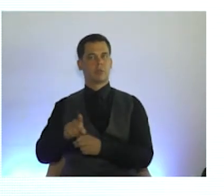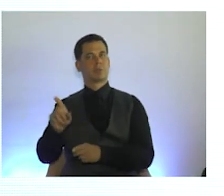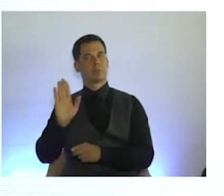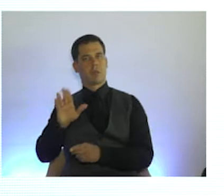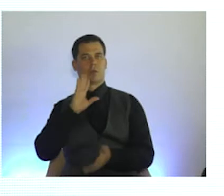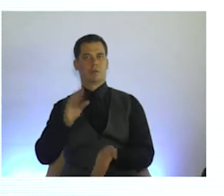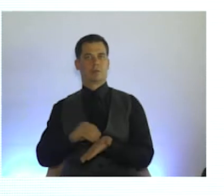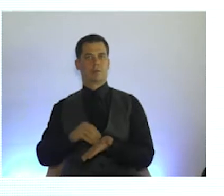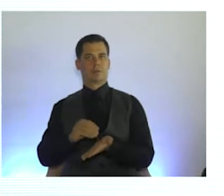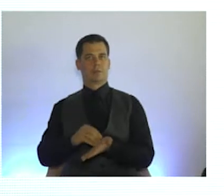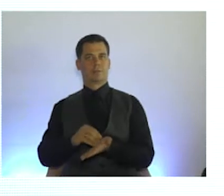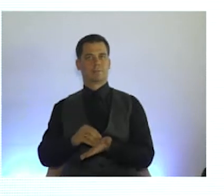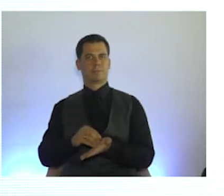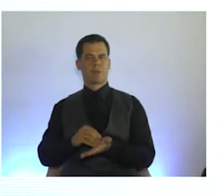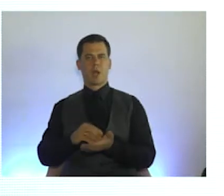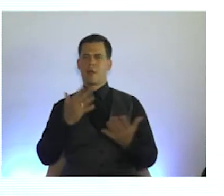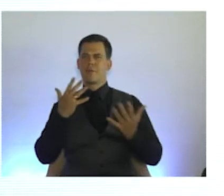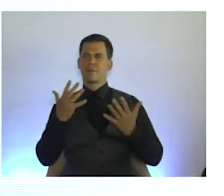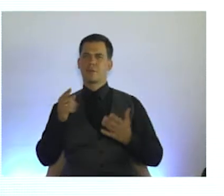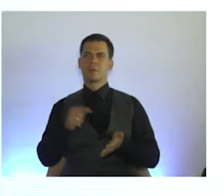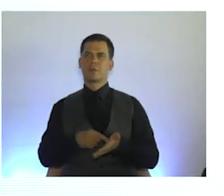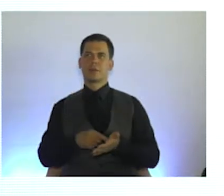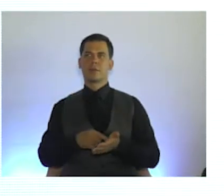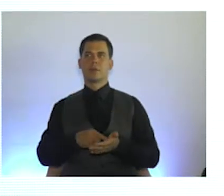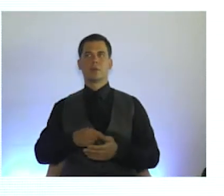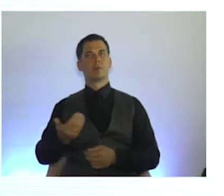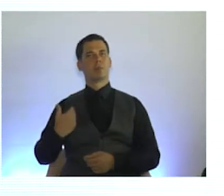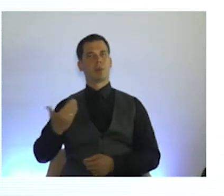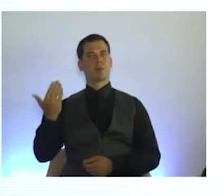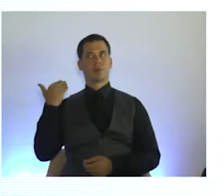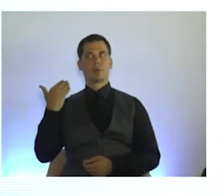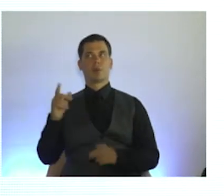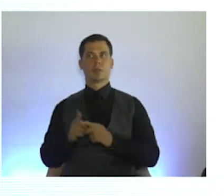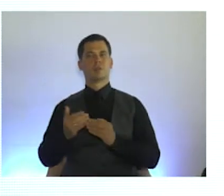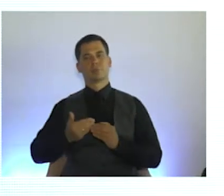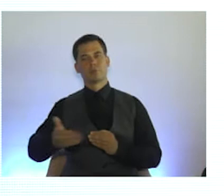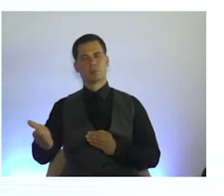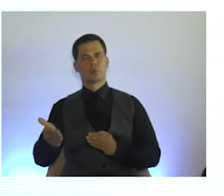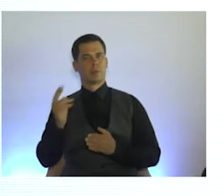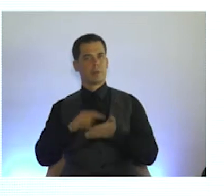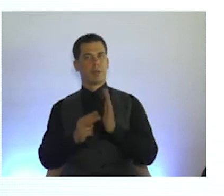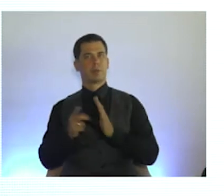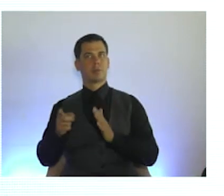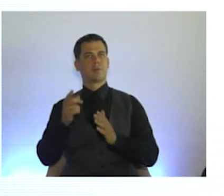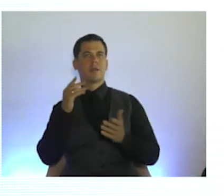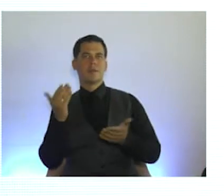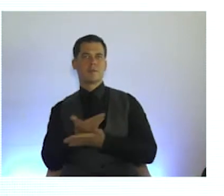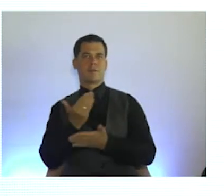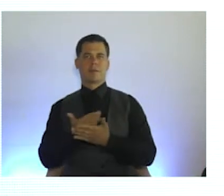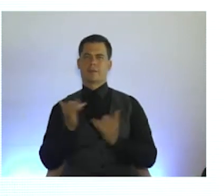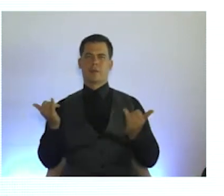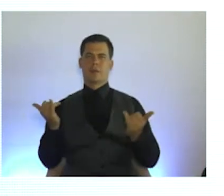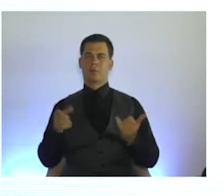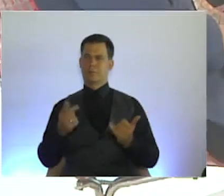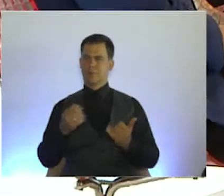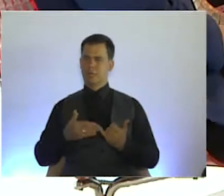doświadczenia w tej materii. Jak wygląda ta miniona perspektywa i ta zaplanowana, także pod kątem innowacji, także tego, o czym będziemy za